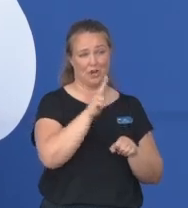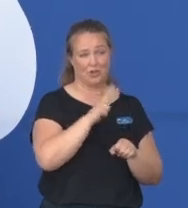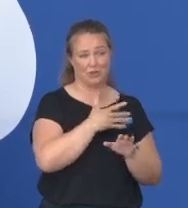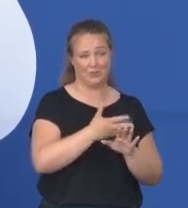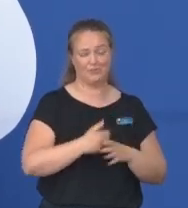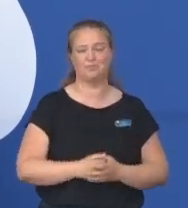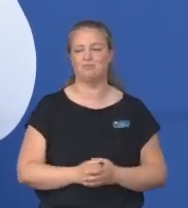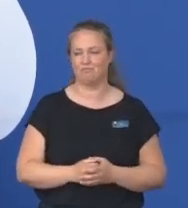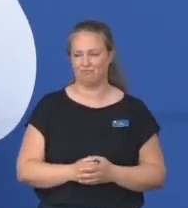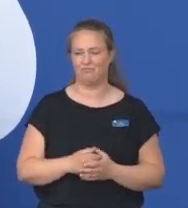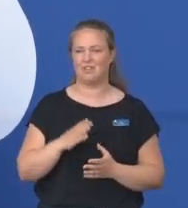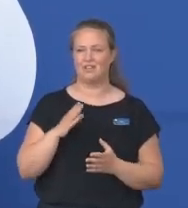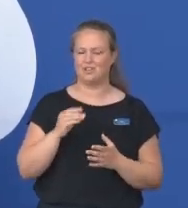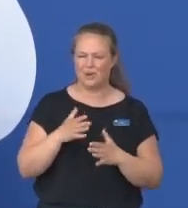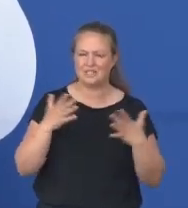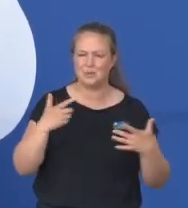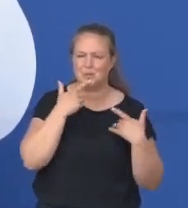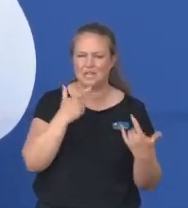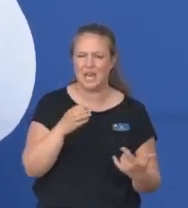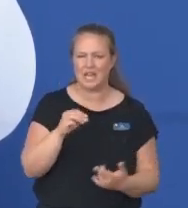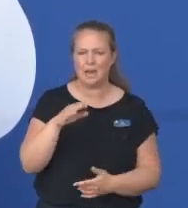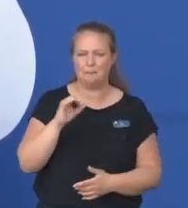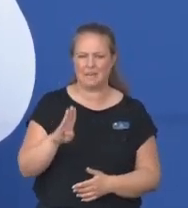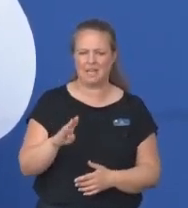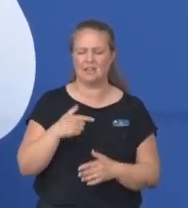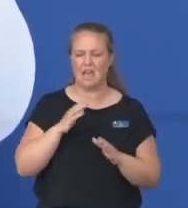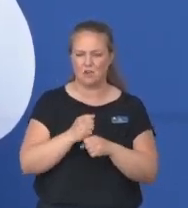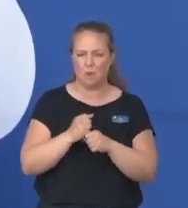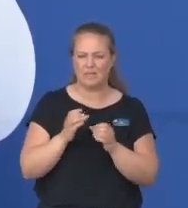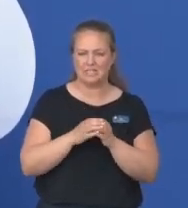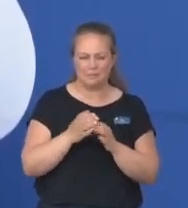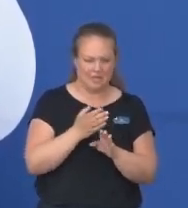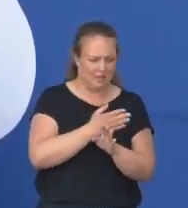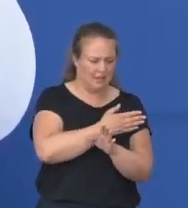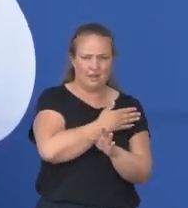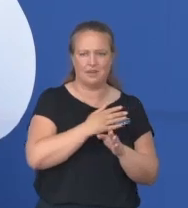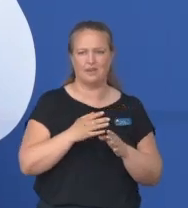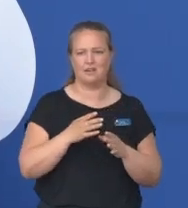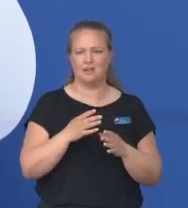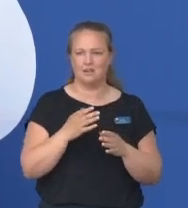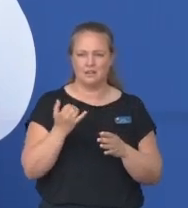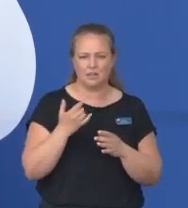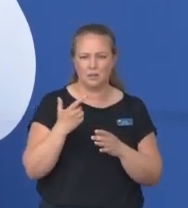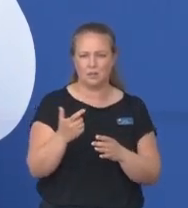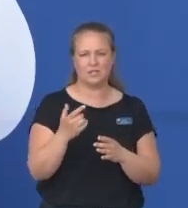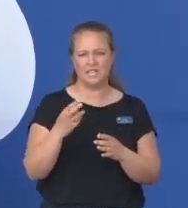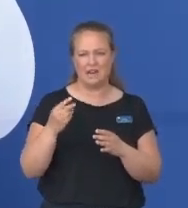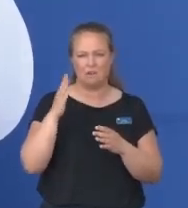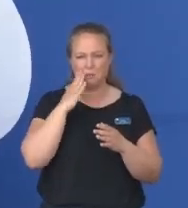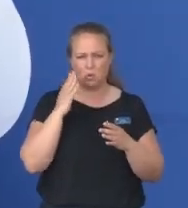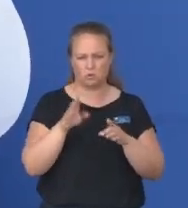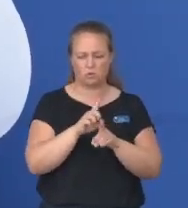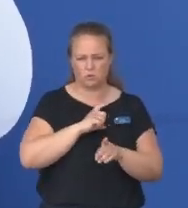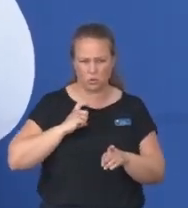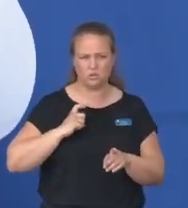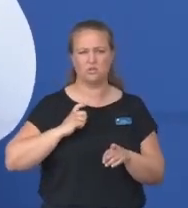Jag vill också säga stort tack, Ahmed. Vi har jobbat länge ihop i olika sammanhang. 10 000 järvabor bor hos oss. Så det är viktigt att vi är med och samverkar